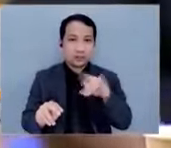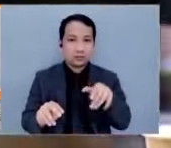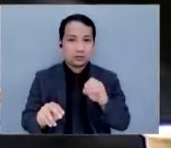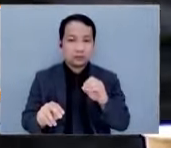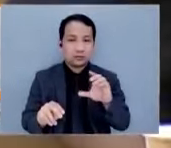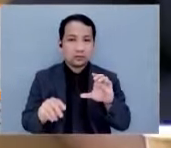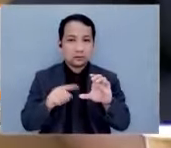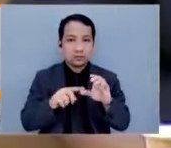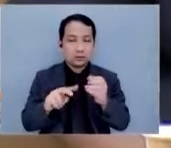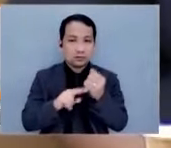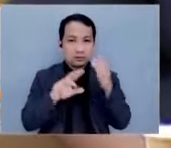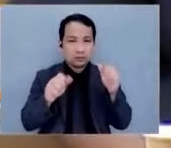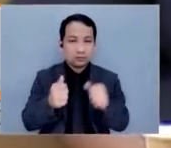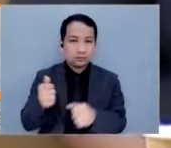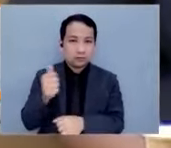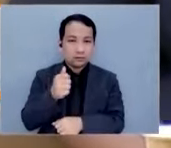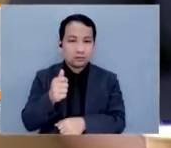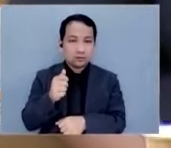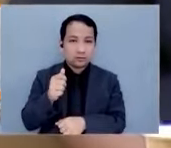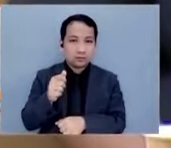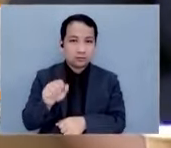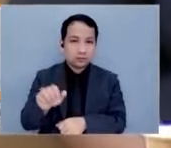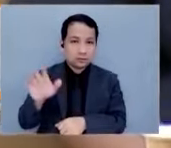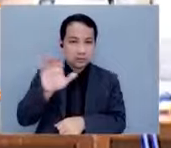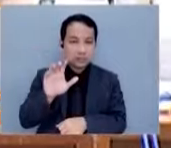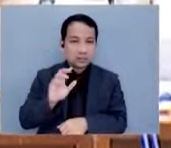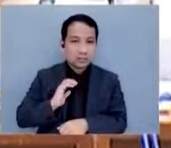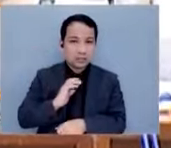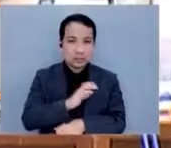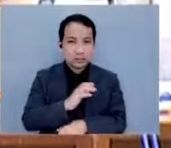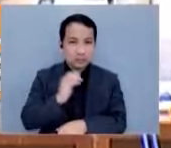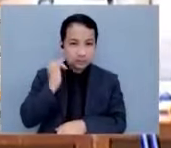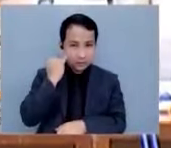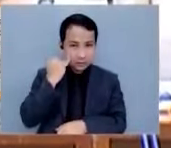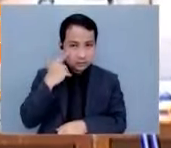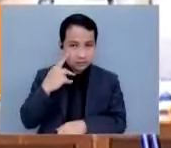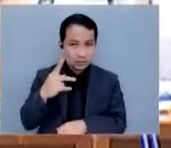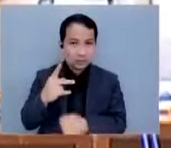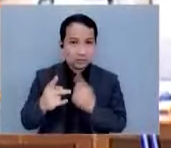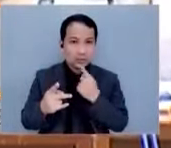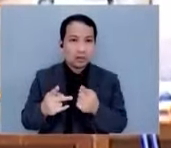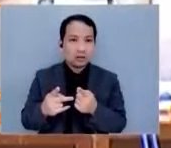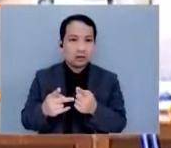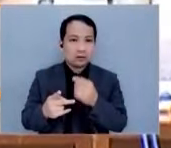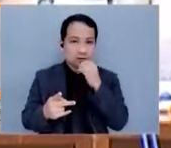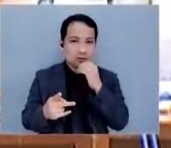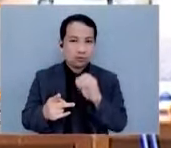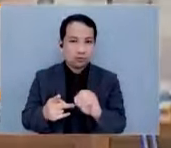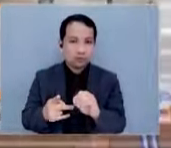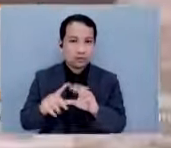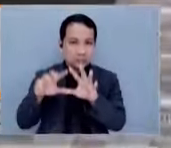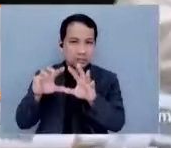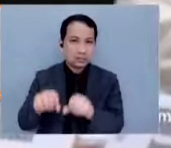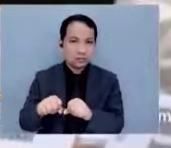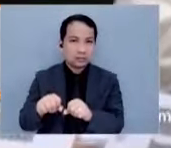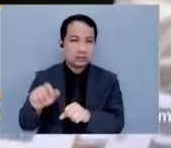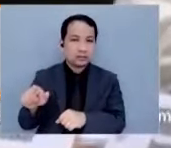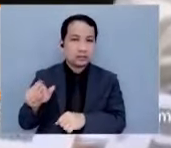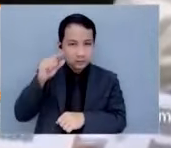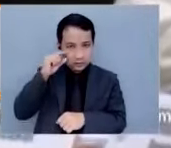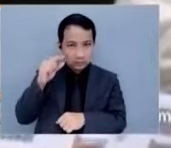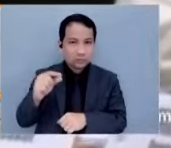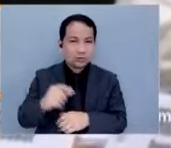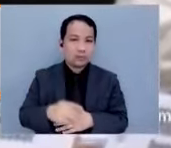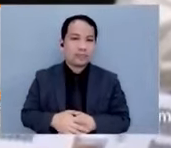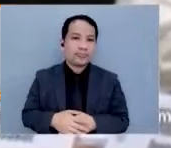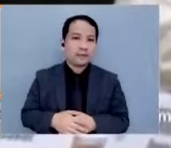ng Komite na si Surigao del Sur Representative Johnny Pimentel nagmusyong i-cite in contempt si Quiboloy. The fact that